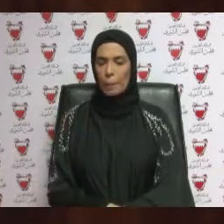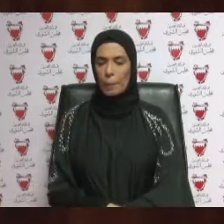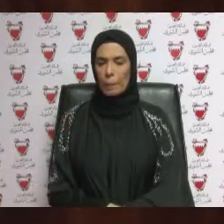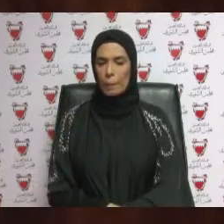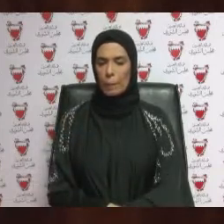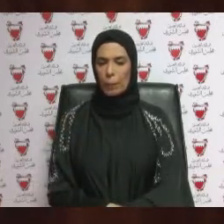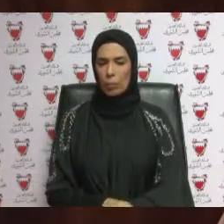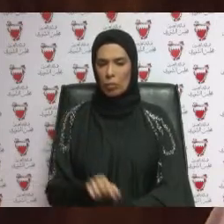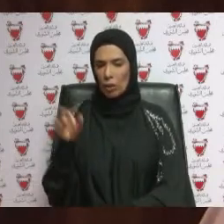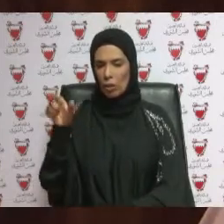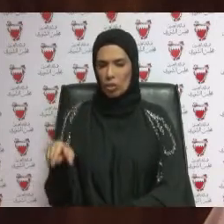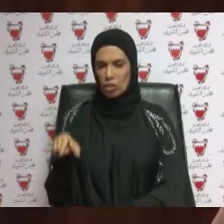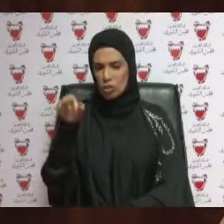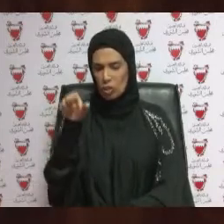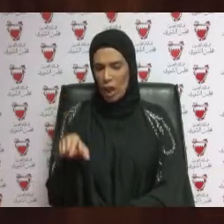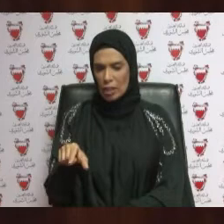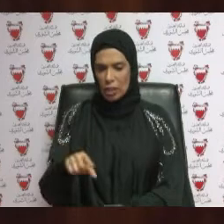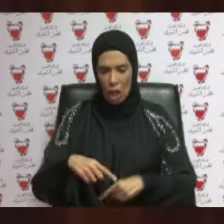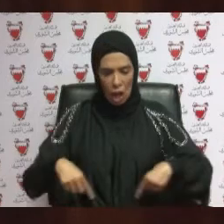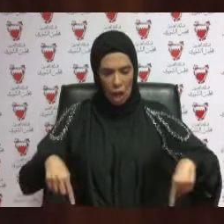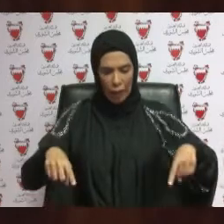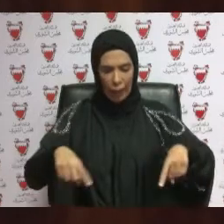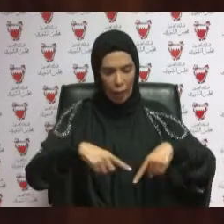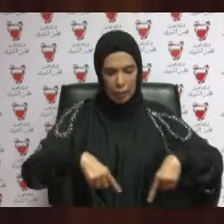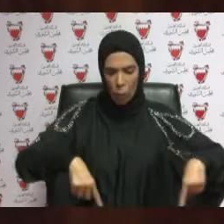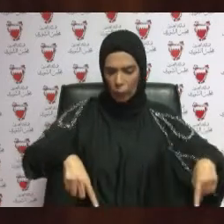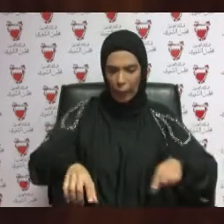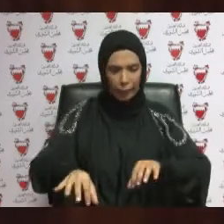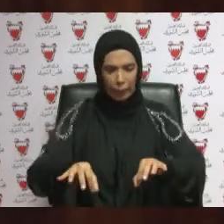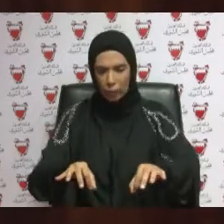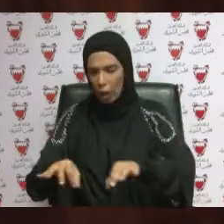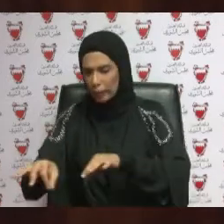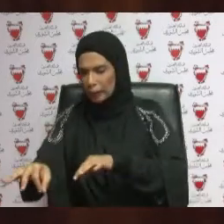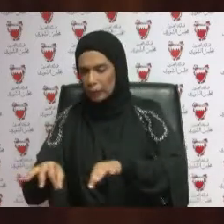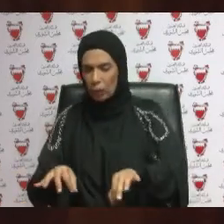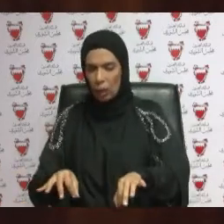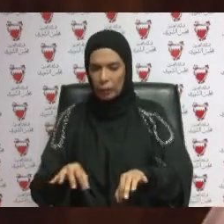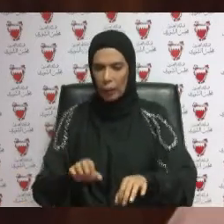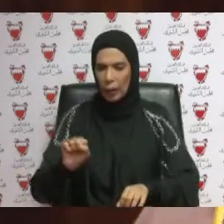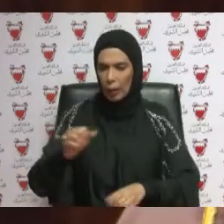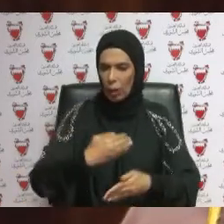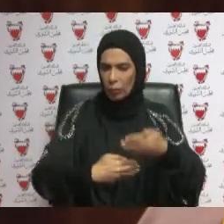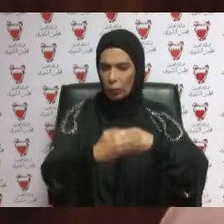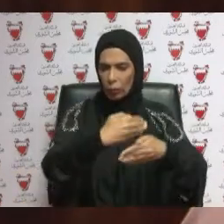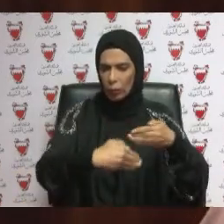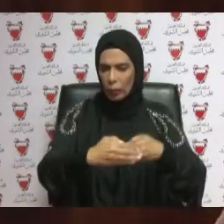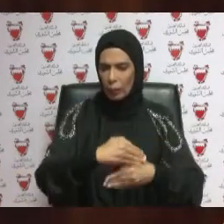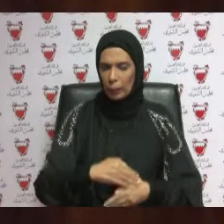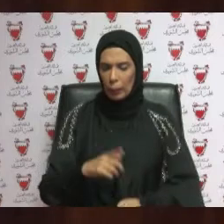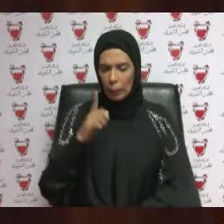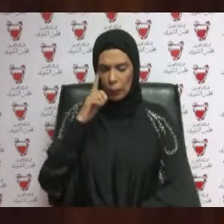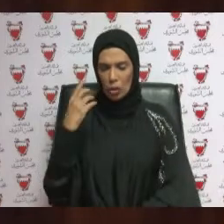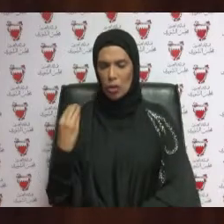للمخطط التوسع في بعض المناطق لإضافة الله يسلمك الميزة الجمالية